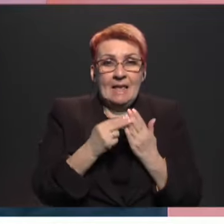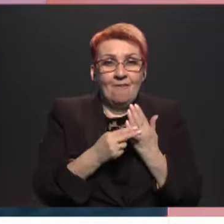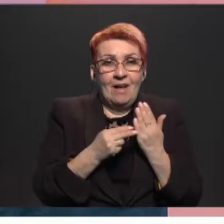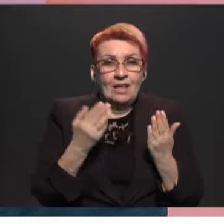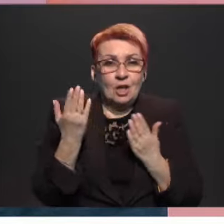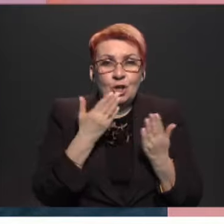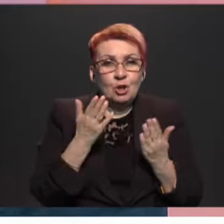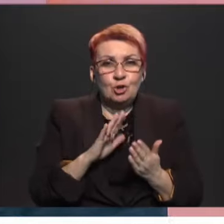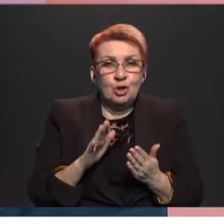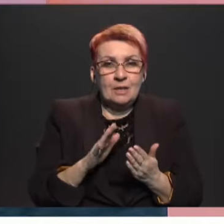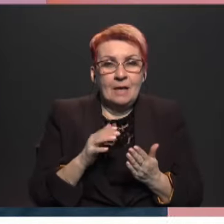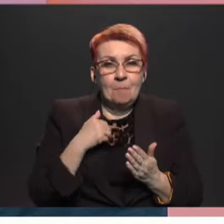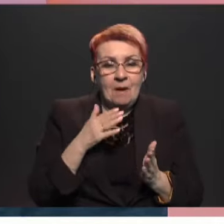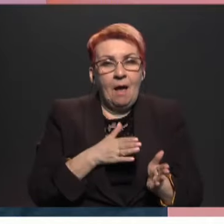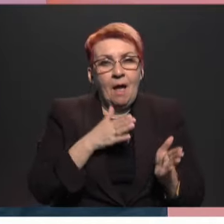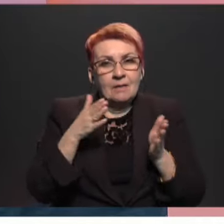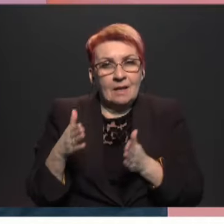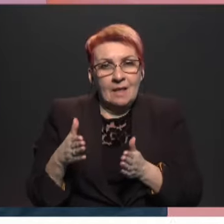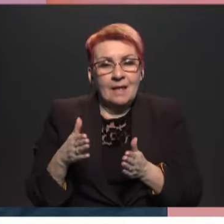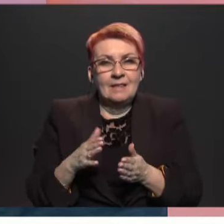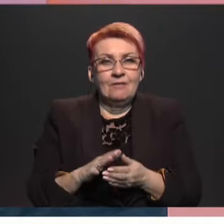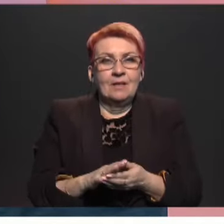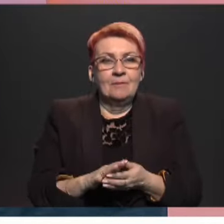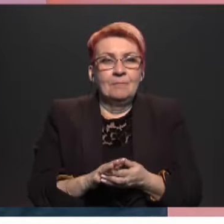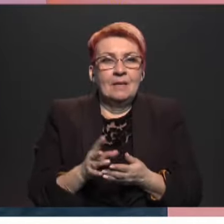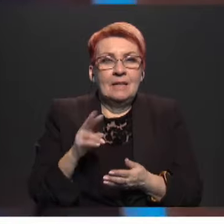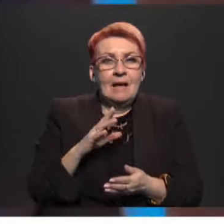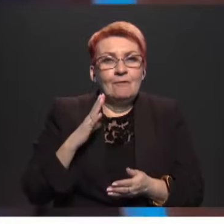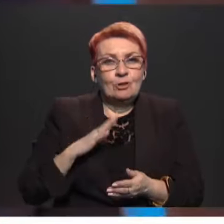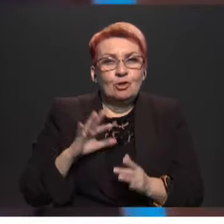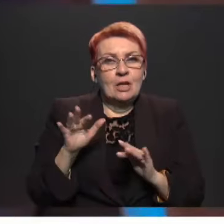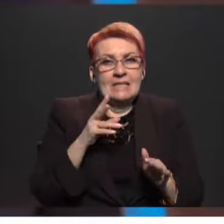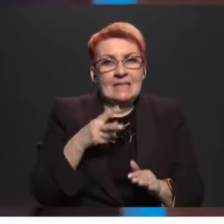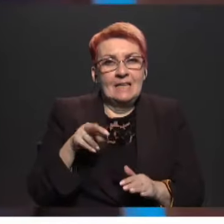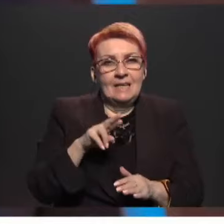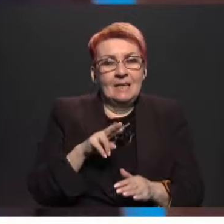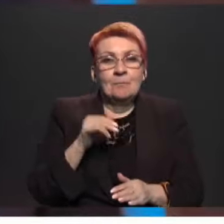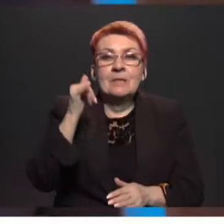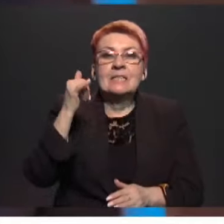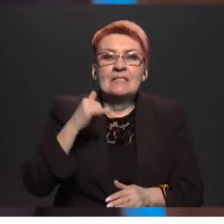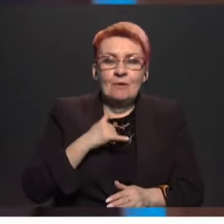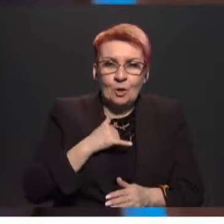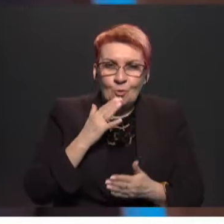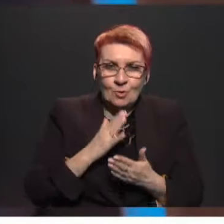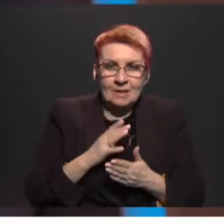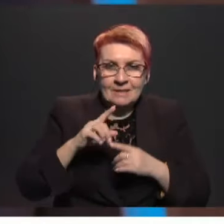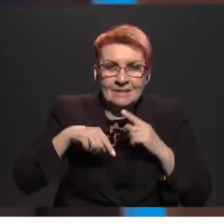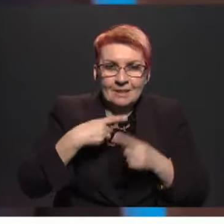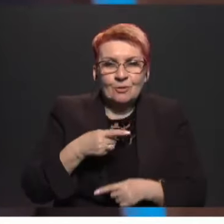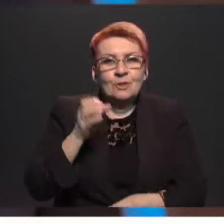откладываем ради такого покаянного воздержания и делания. Спасибо за ответ. А у нас есть звонок. Здравствуйте, мы вас